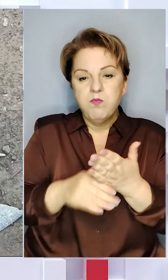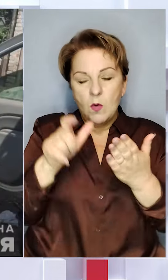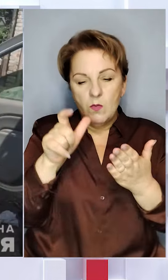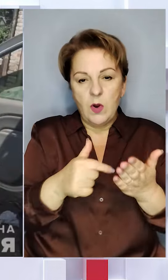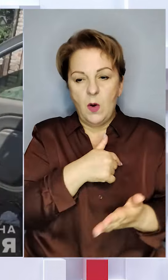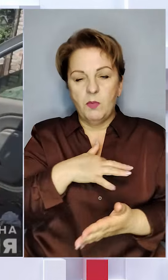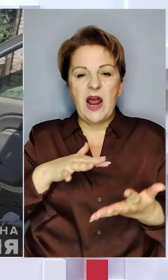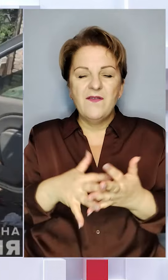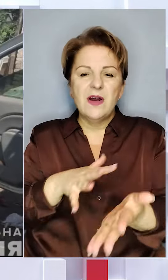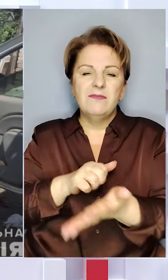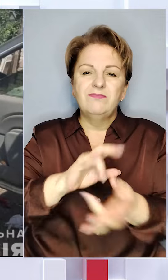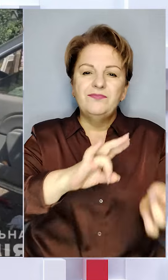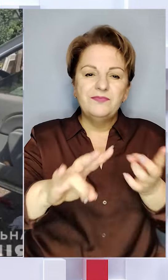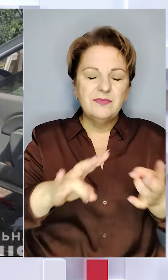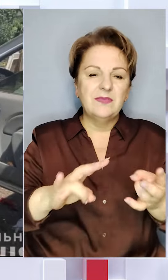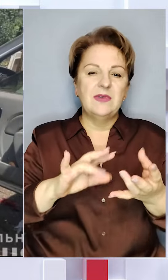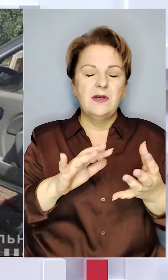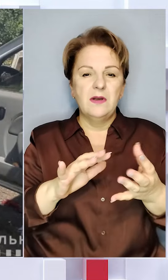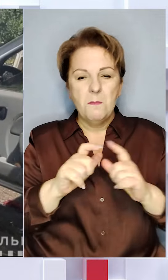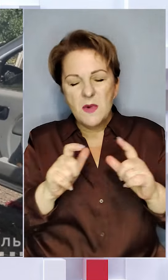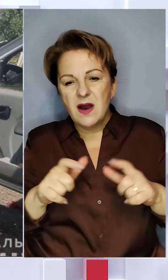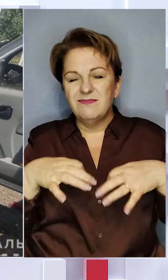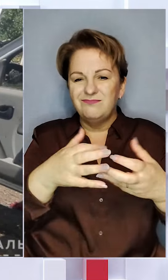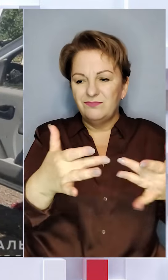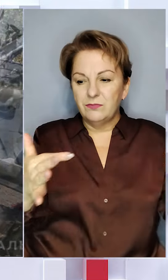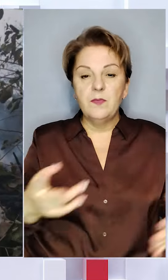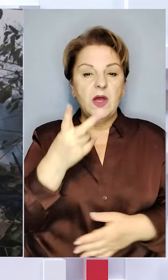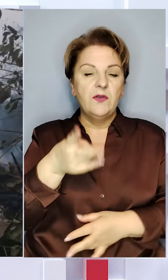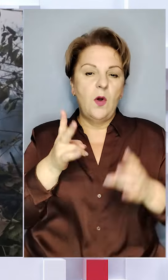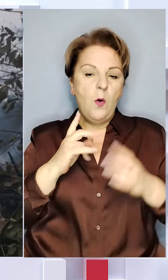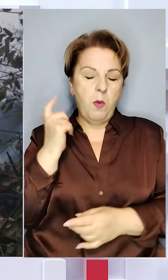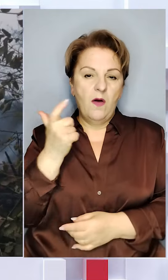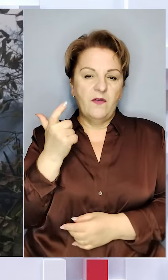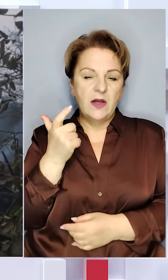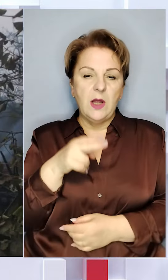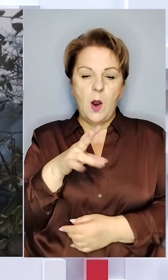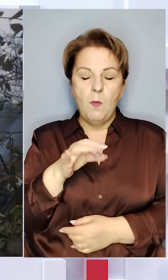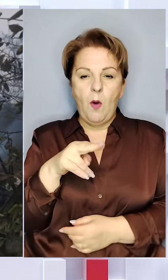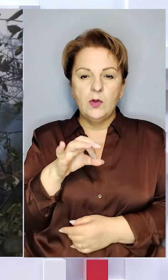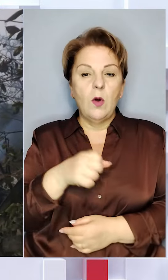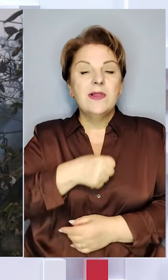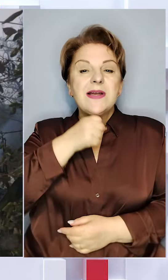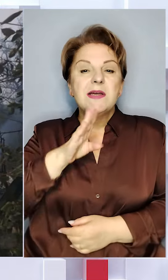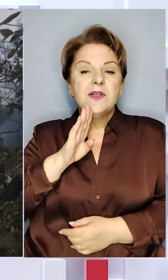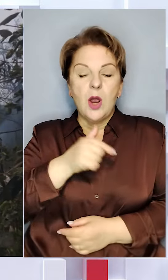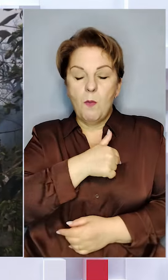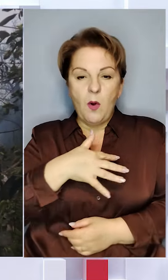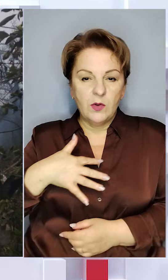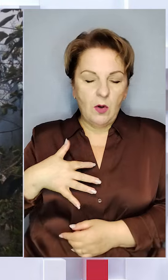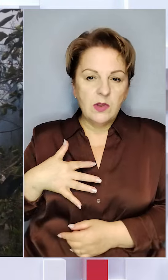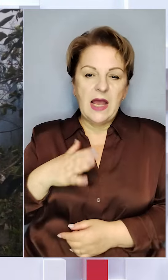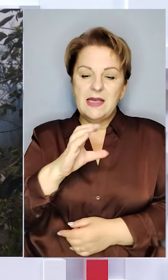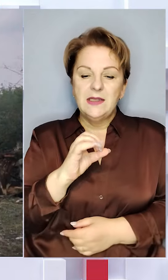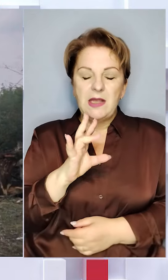поранений. В селах поруйновані школа, крамниця, автівки та гаражі. 2 потерпілих на Харківщині у селі Подоли. Літню жінку поранено у